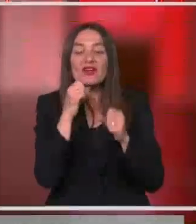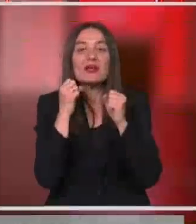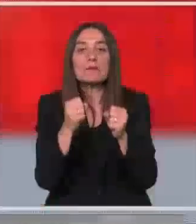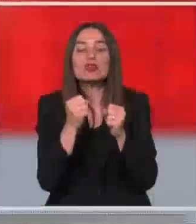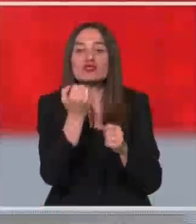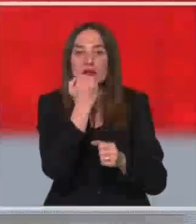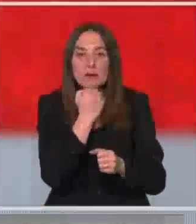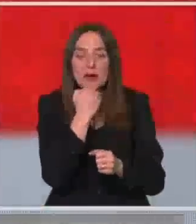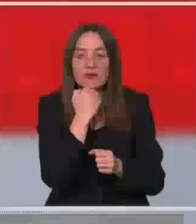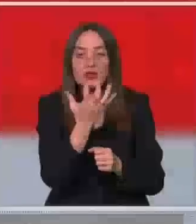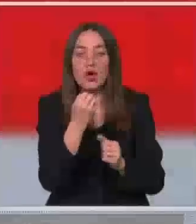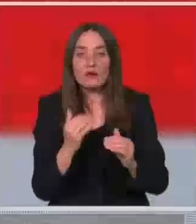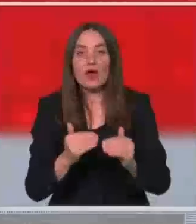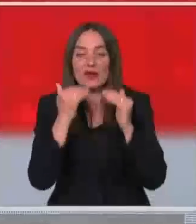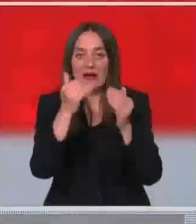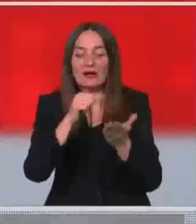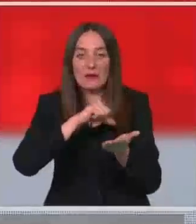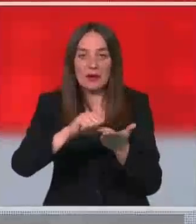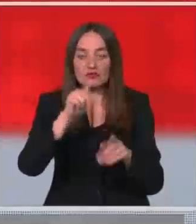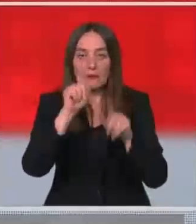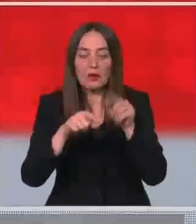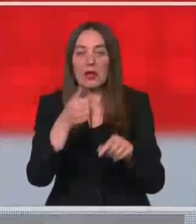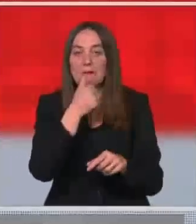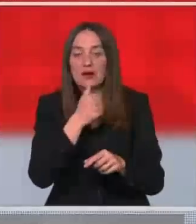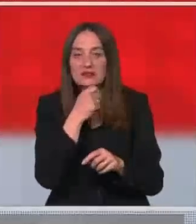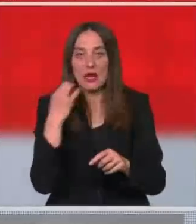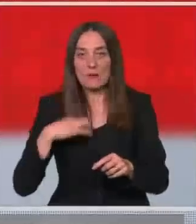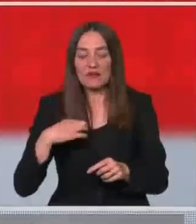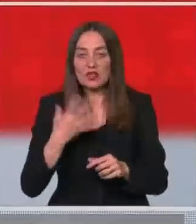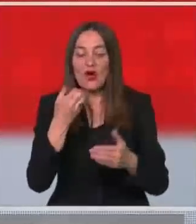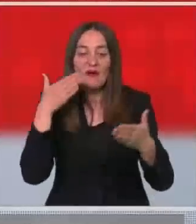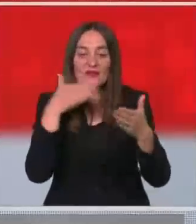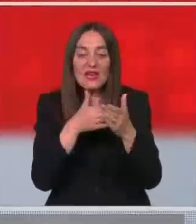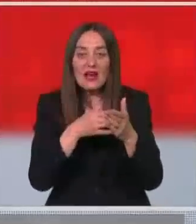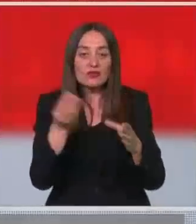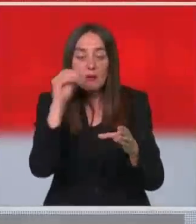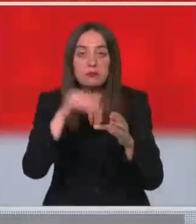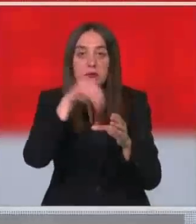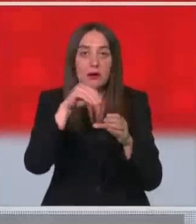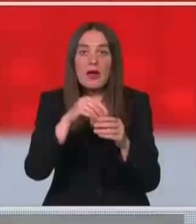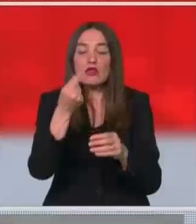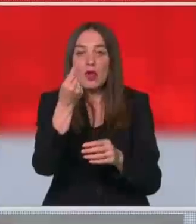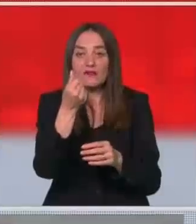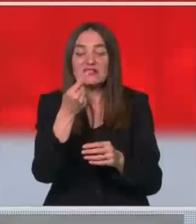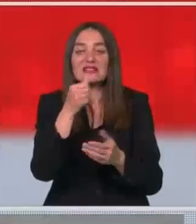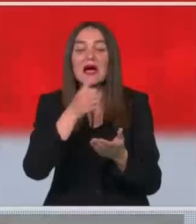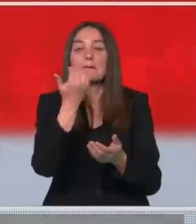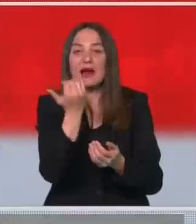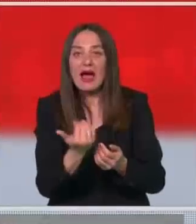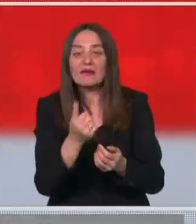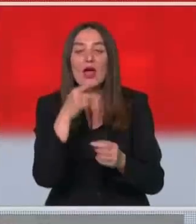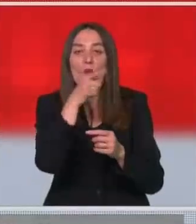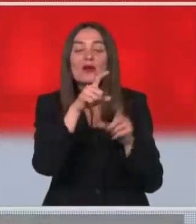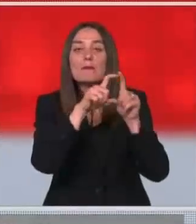preživljavanje od odlaganja plaćanja pojedinih poreskih obaveza, od direktnog upumpavanja novca za plate u